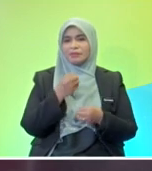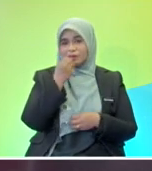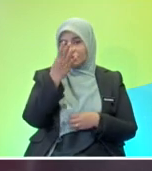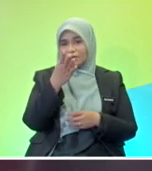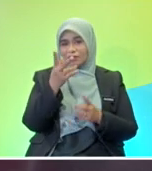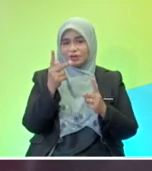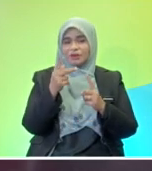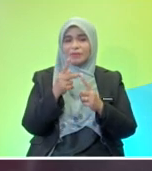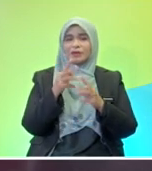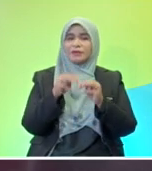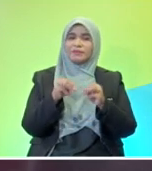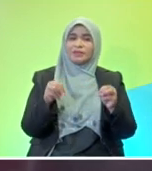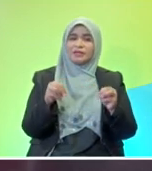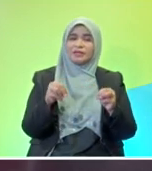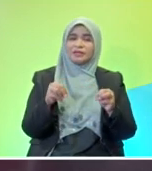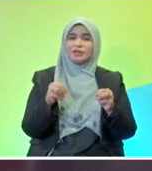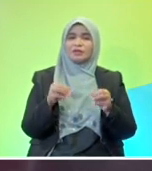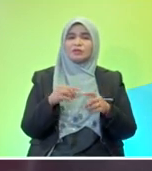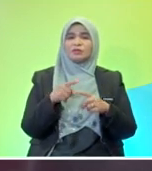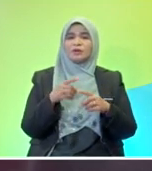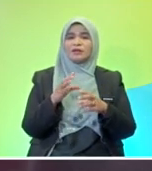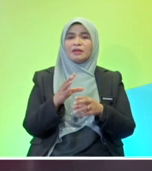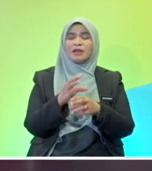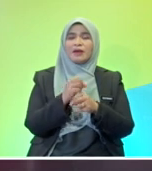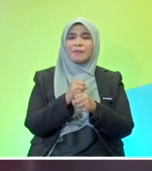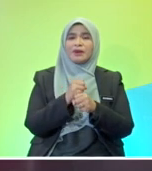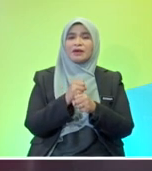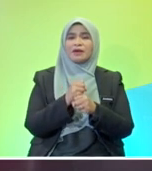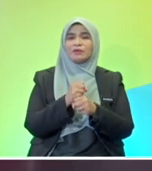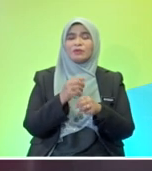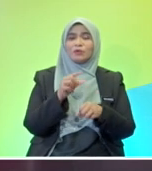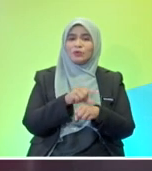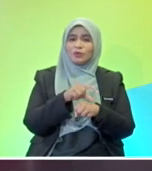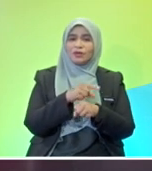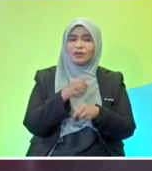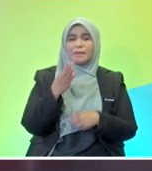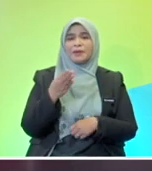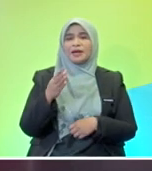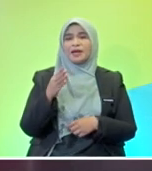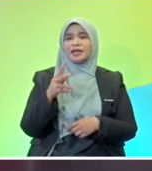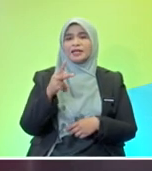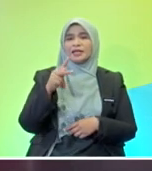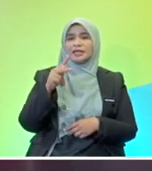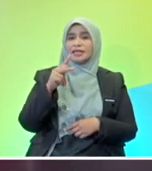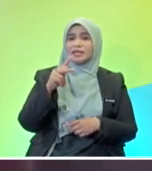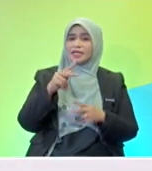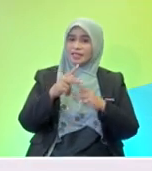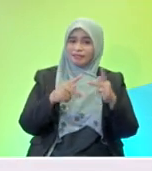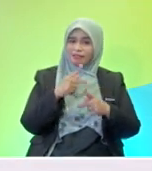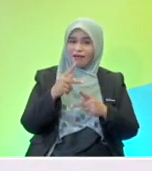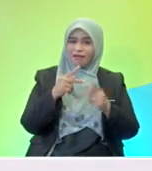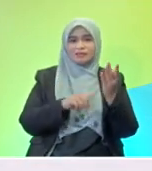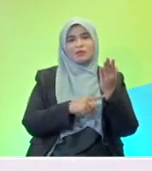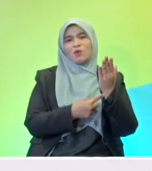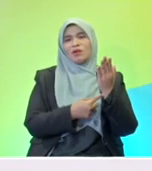kalau murid-murid dapat capai barang bahan kita semula lagi bagus kan cikgu? Jimat kos kita. Betul.